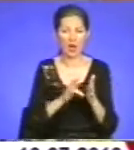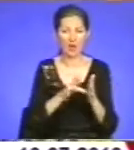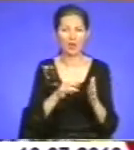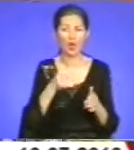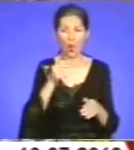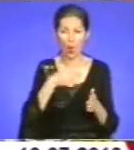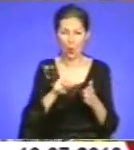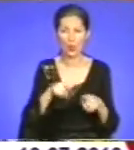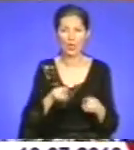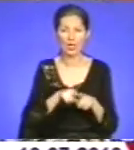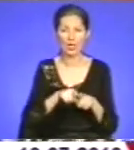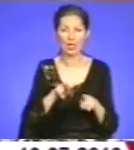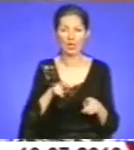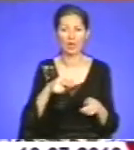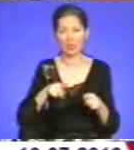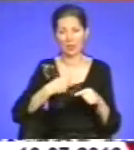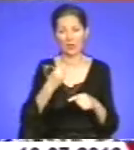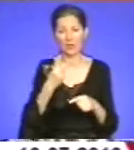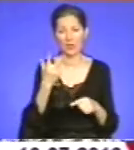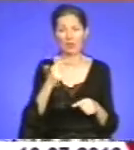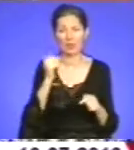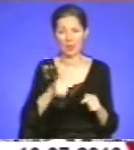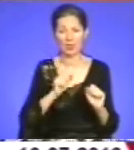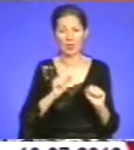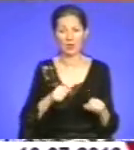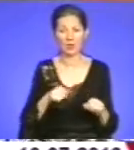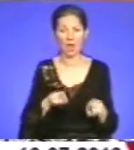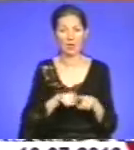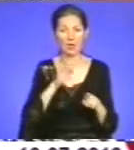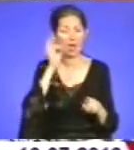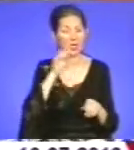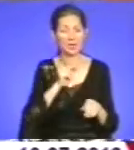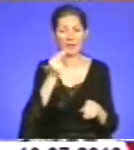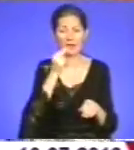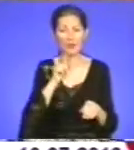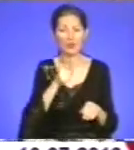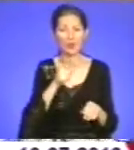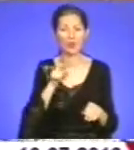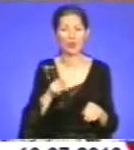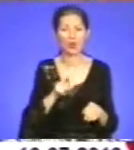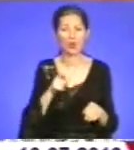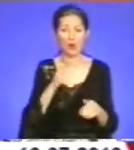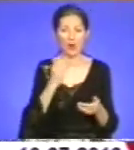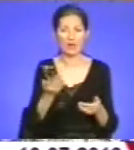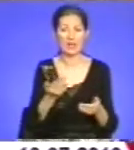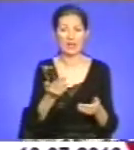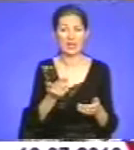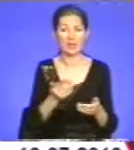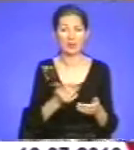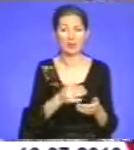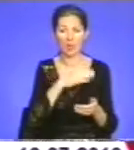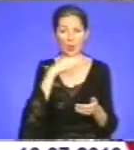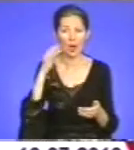як вже може, за неділі 2-3. Я таких кавунів не вживаємо. А тому що в них